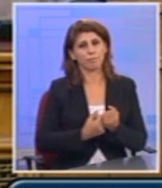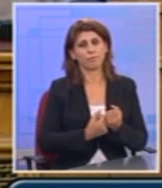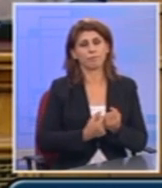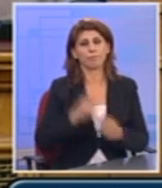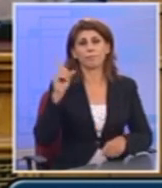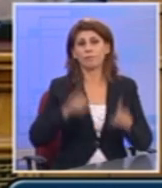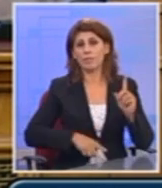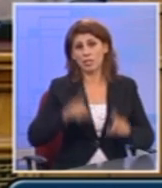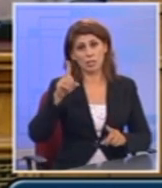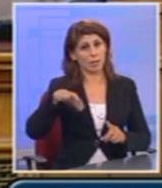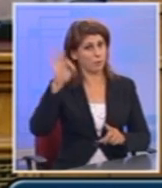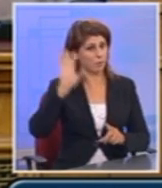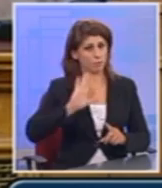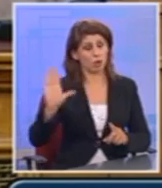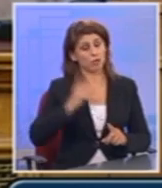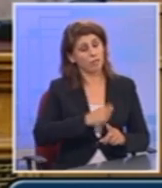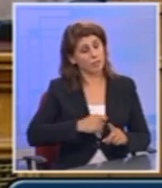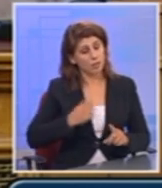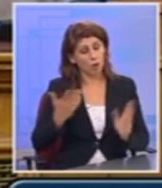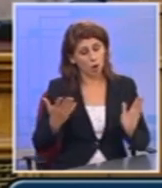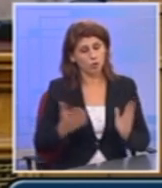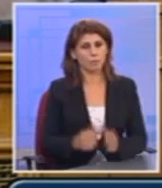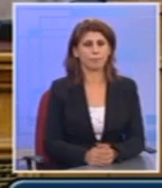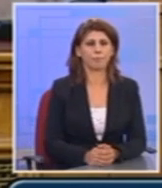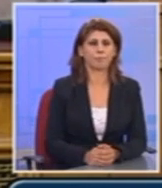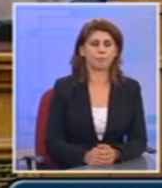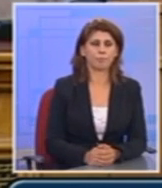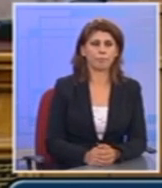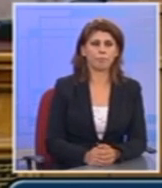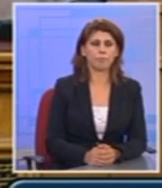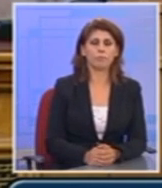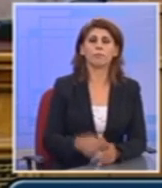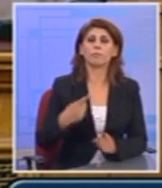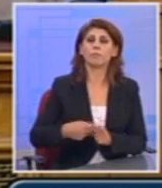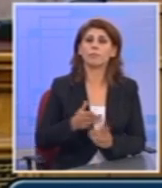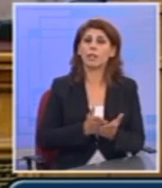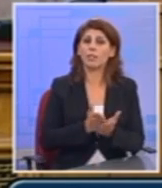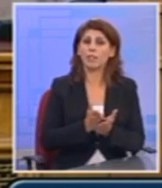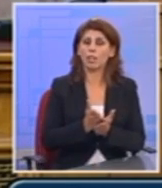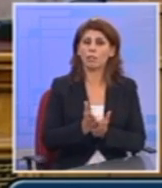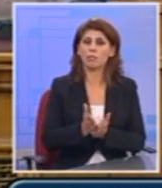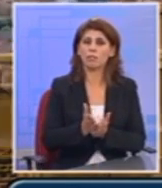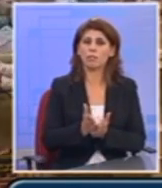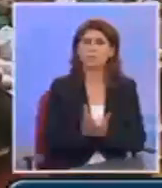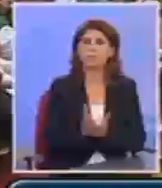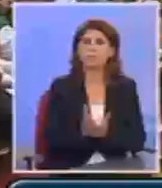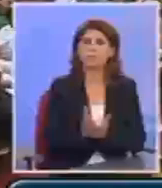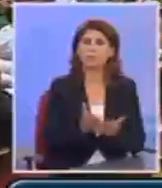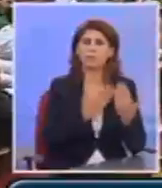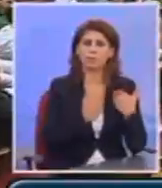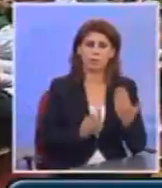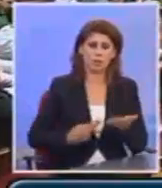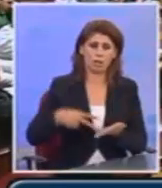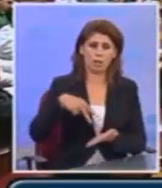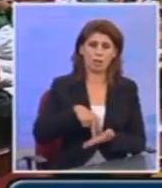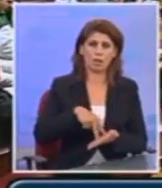ορισμένες όμως περιπτώσεις δυστυχώς η οποία ελληνική δικαιοσύνη σήκωσε το δημοκρατικό της ανάστημα και